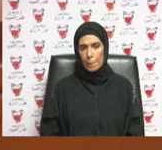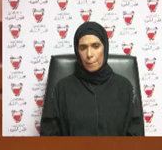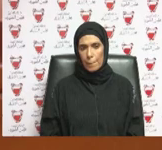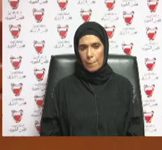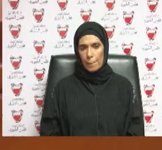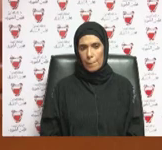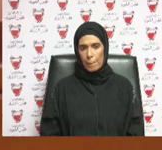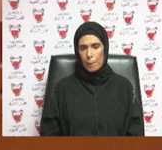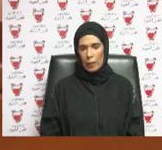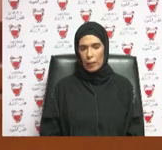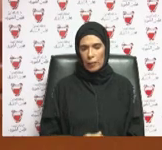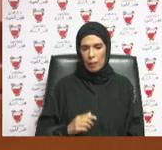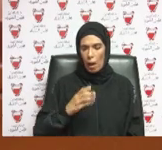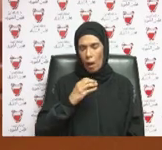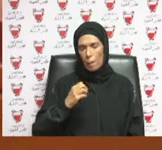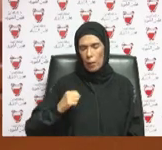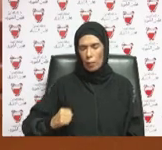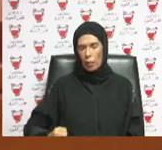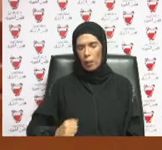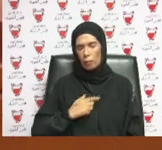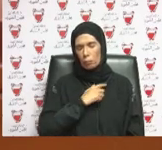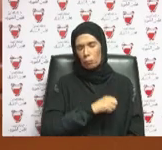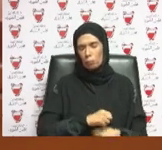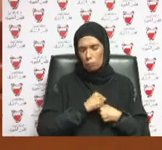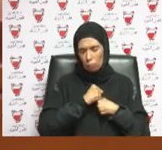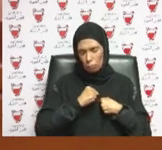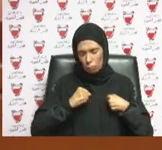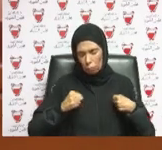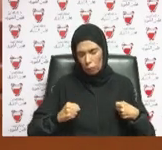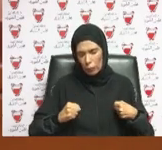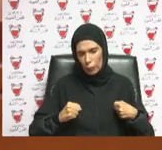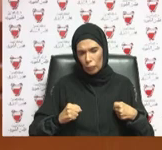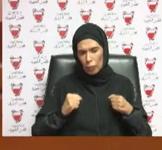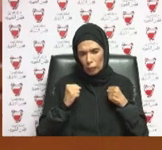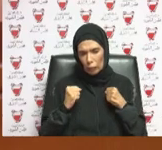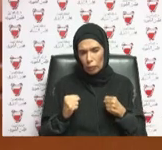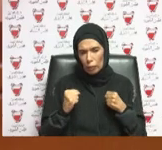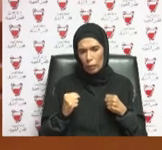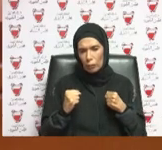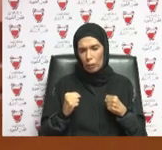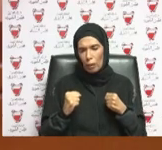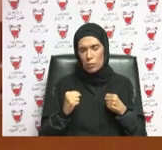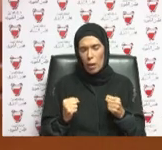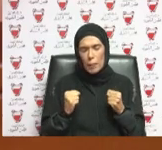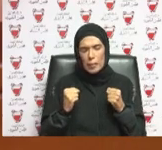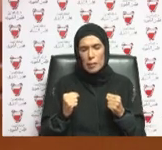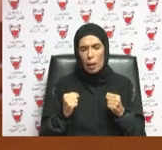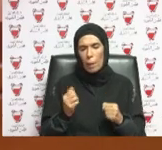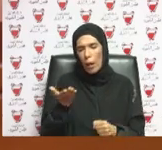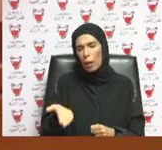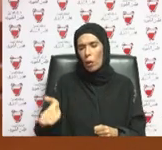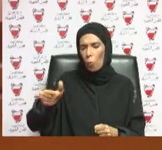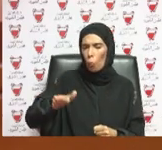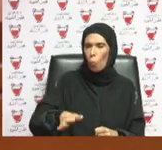كان مصاب أبناء البحرين جللا وعظيم فقدهم شديد الوطأة زلزلا، فإن